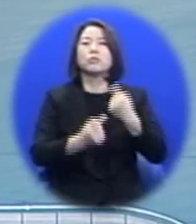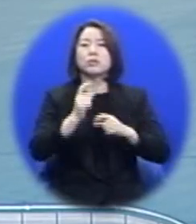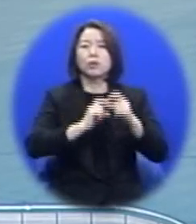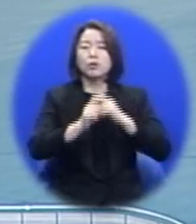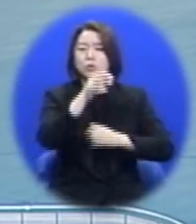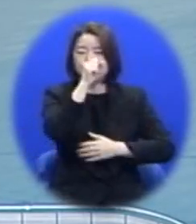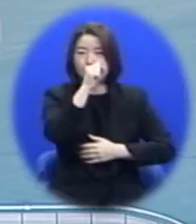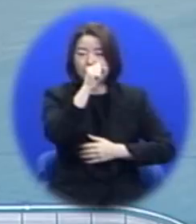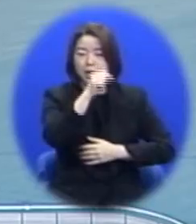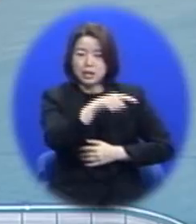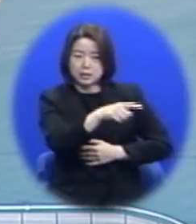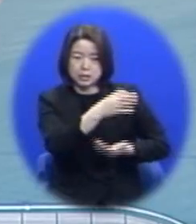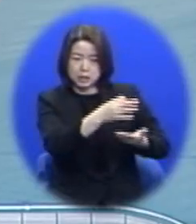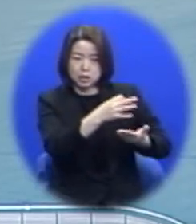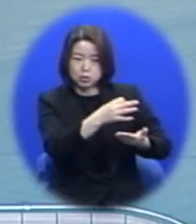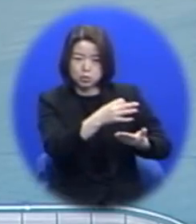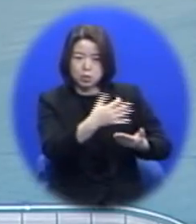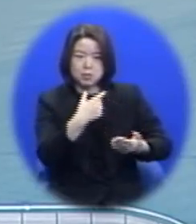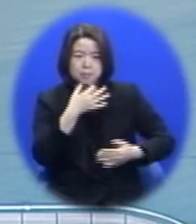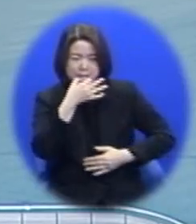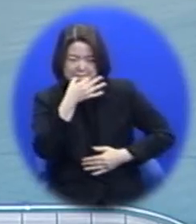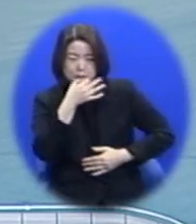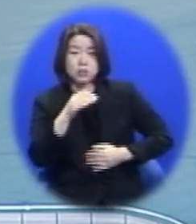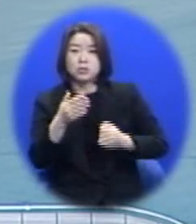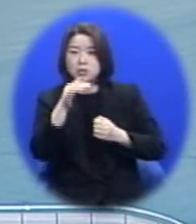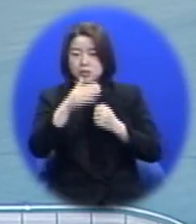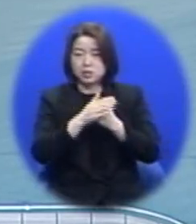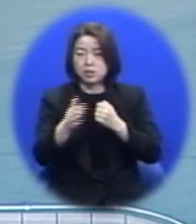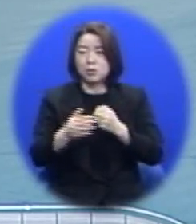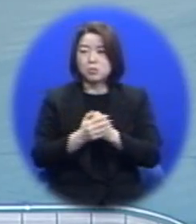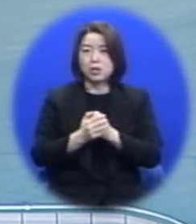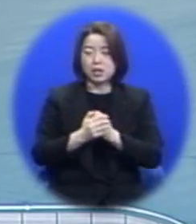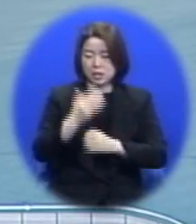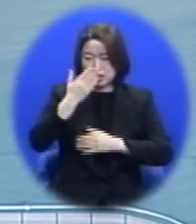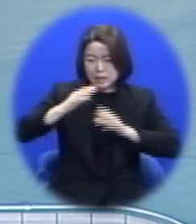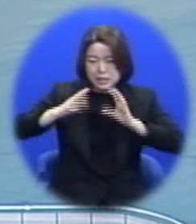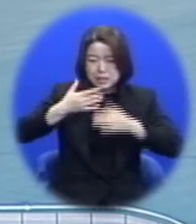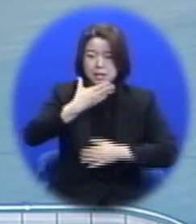나서 이스라엘을 저주하려고 하는데 하나님이 허락지 않습니다.